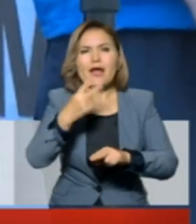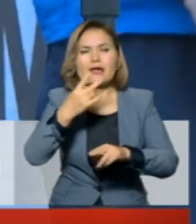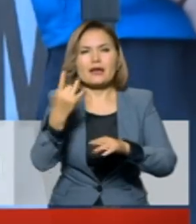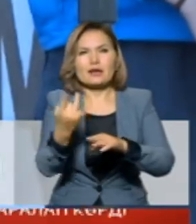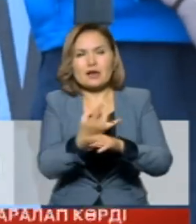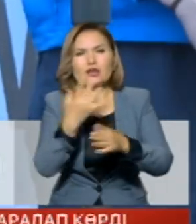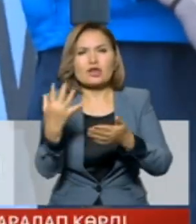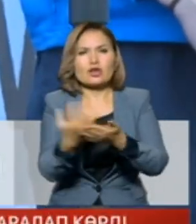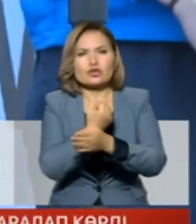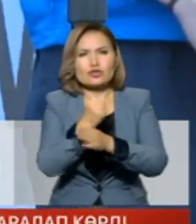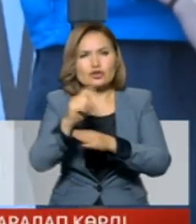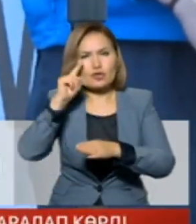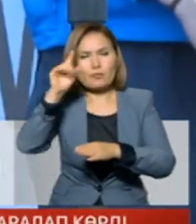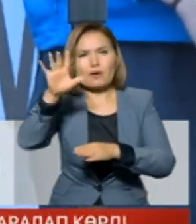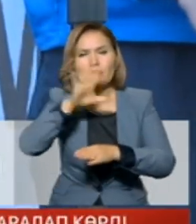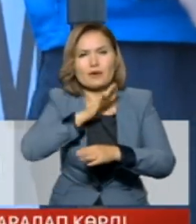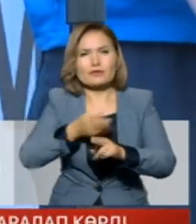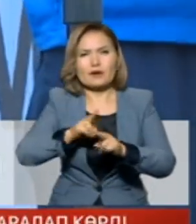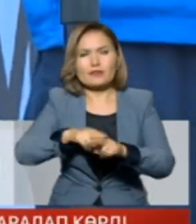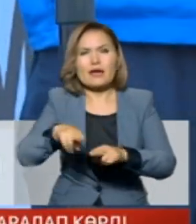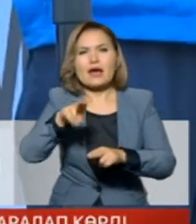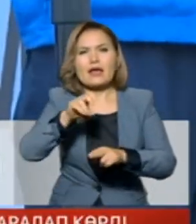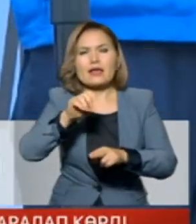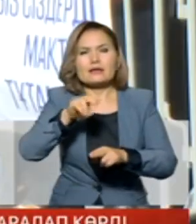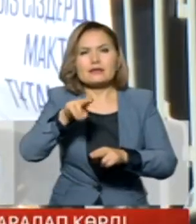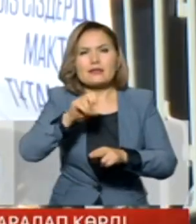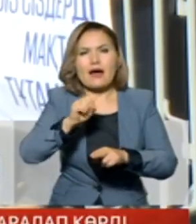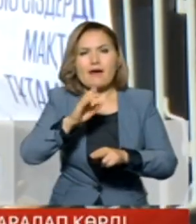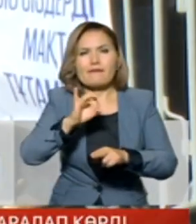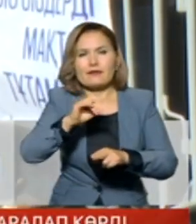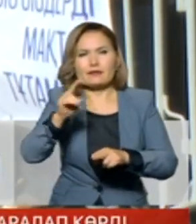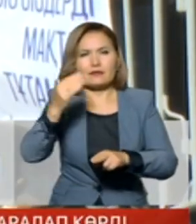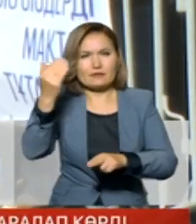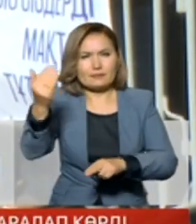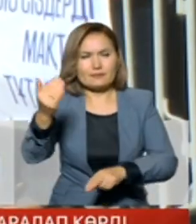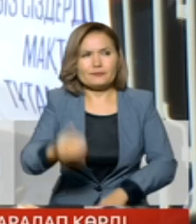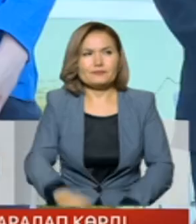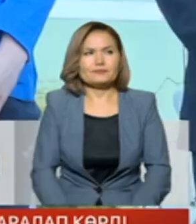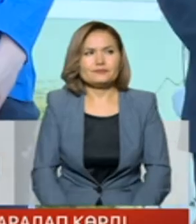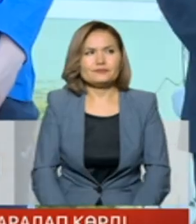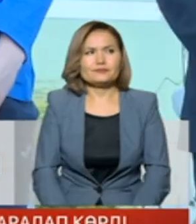дүркін чемпион атанып отыр. Давид Дегтярев.